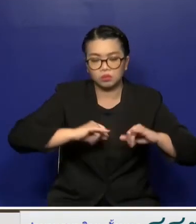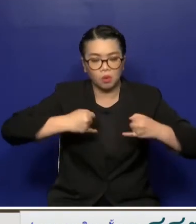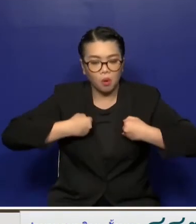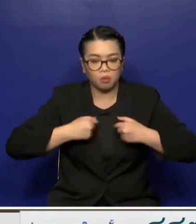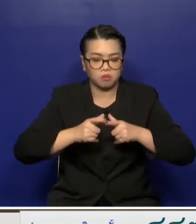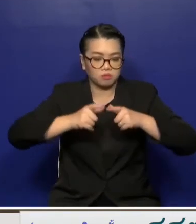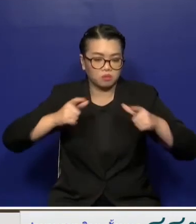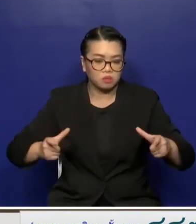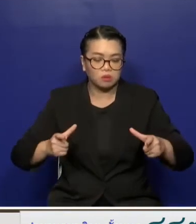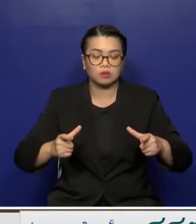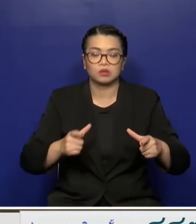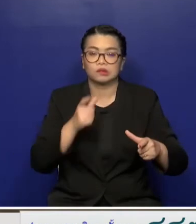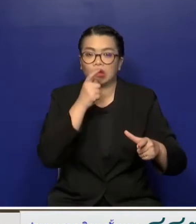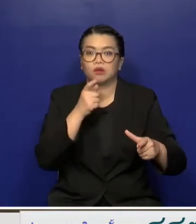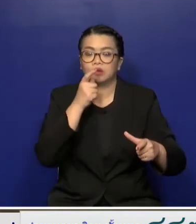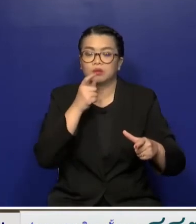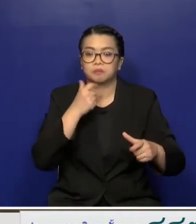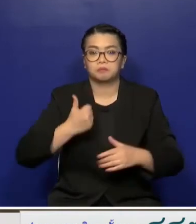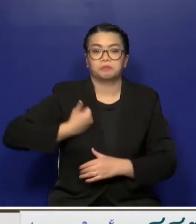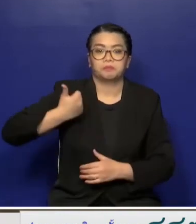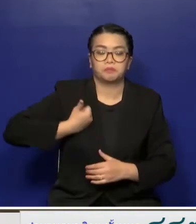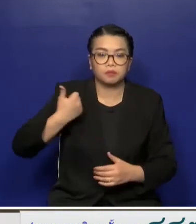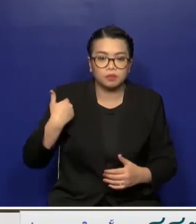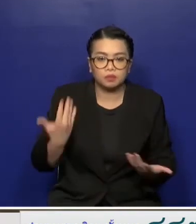านเลี้ยงสัตว์เหล่านี้เป็นต้น